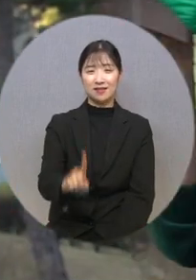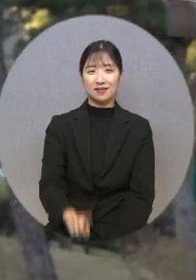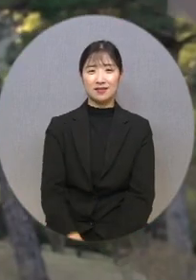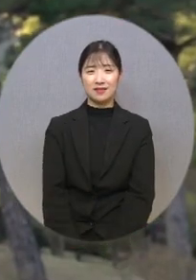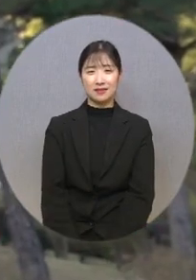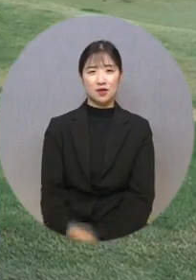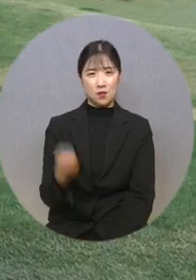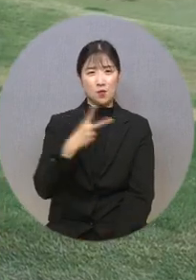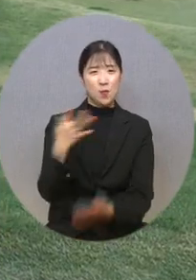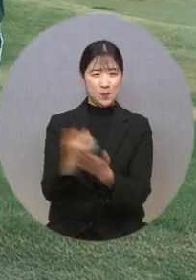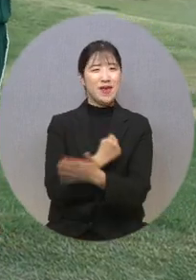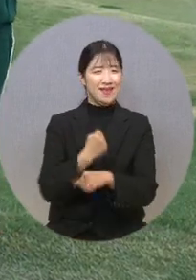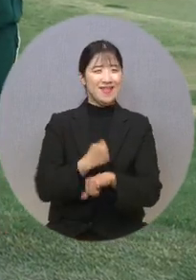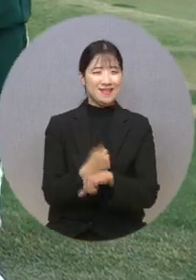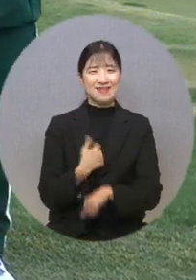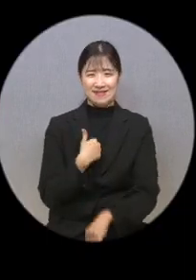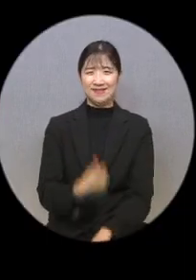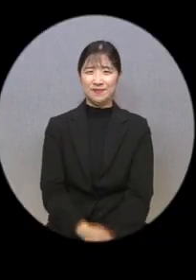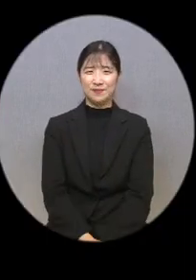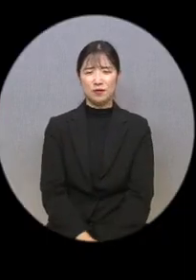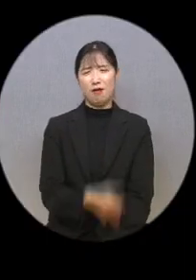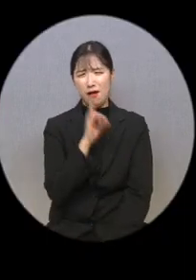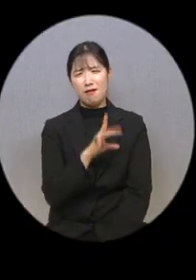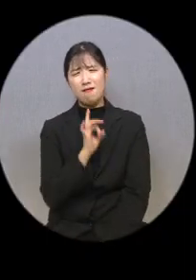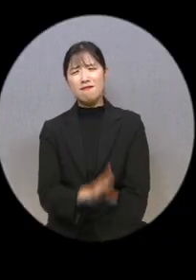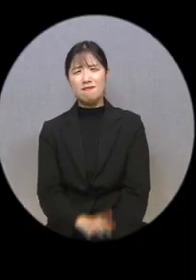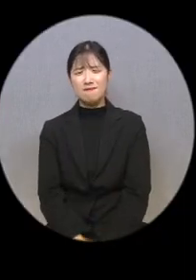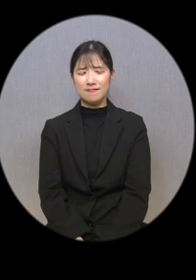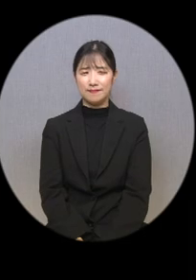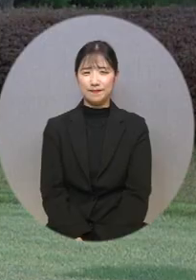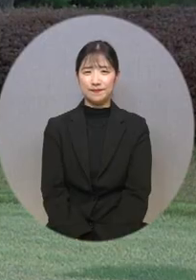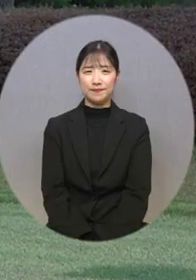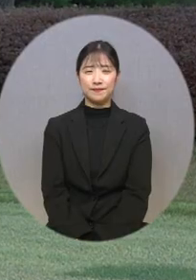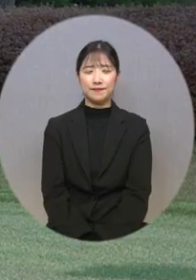이거 또 뺏어야지, 게임에서? 안 돼요!